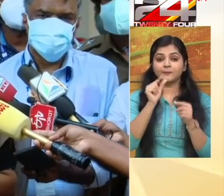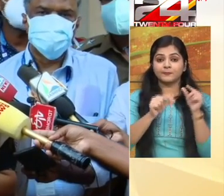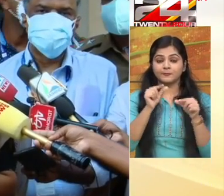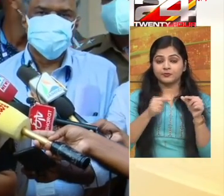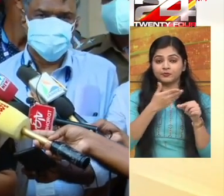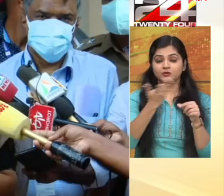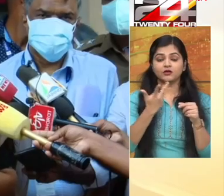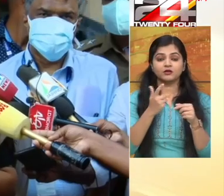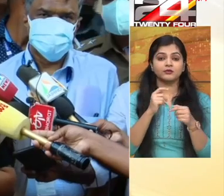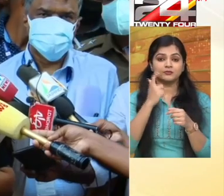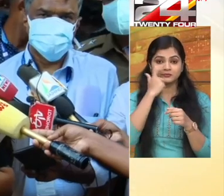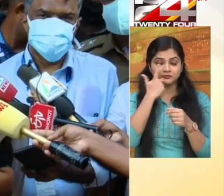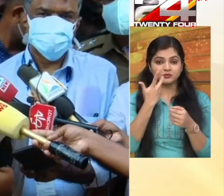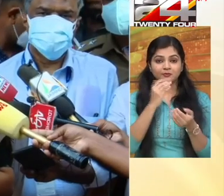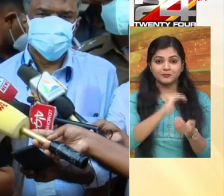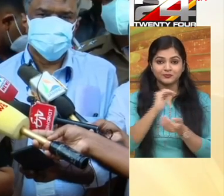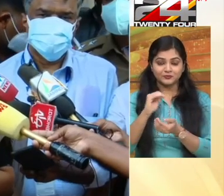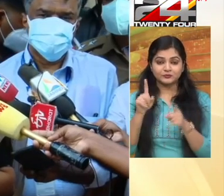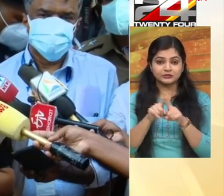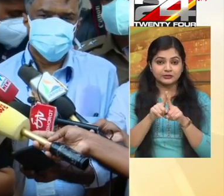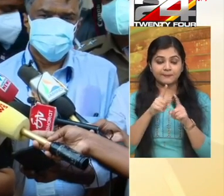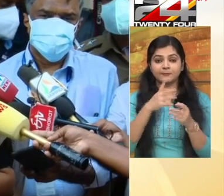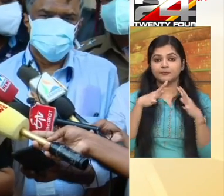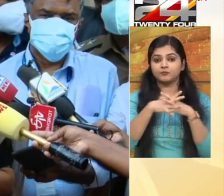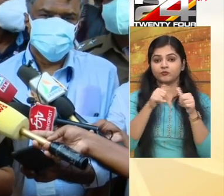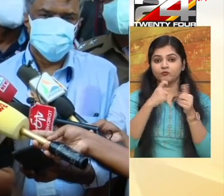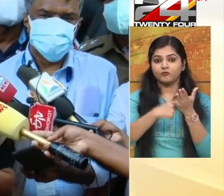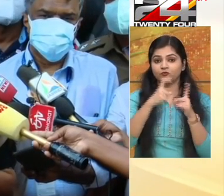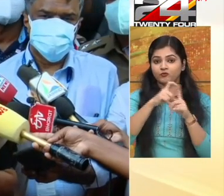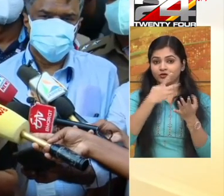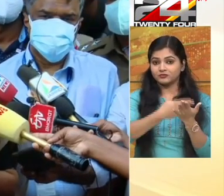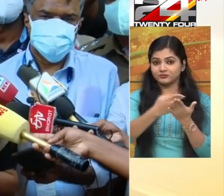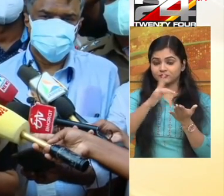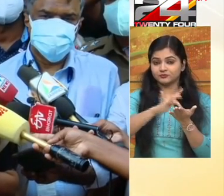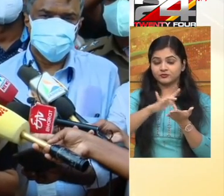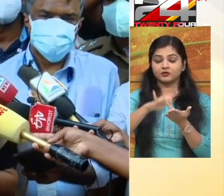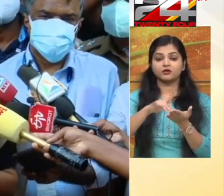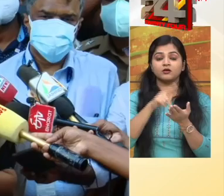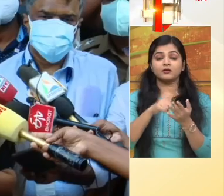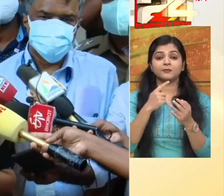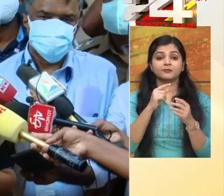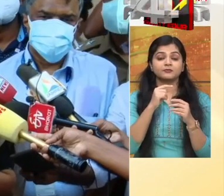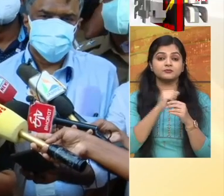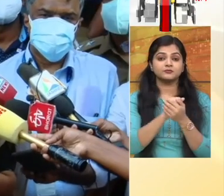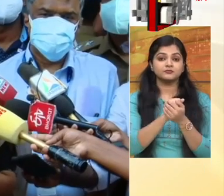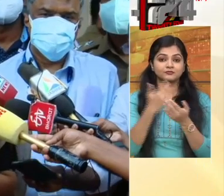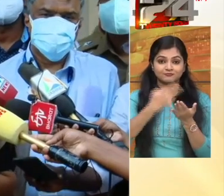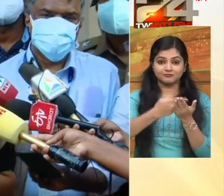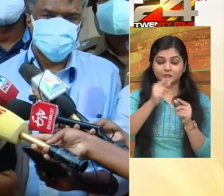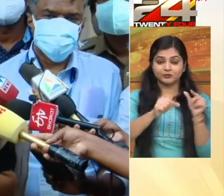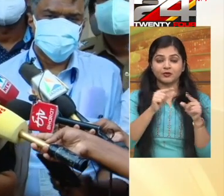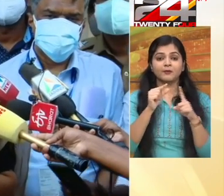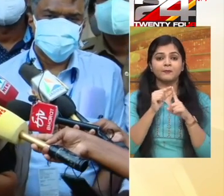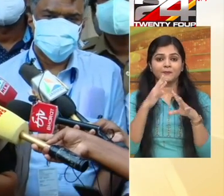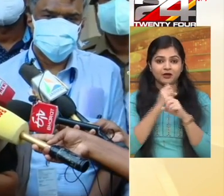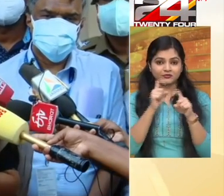പ്രത്യേകിച്ച് സ്ത്രീകളുടെയും കുഞ്ഞുങ്ങളുടെയും വാർഡുകളുമായി ബന്ധപ്പെട്ട് നിർബന്ധമായിട്ടും അത് വേണം. പേഷ്യൻസിൻ്റെ പ്രൈവസി പരിഗണിച്ചുകൊണ്ട് തന്നെ ആ രീതിയിൽ CCTV